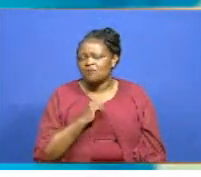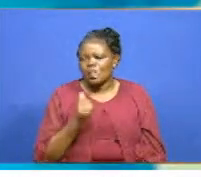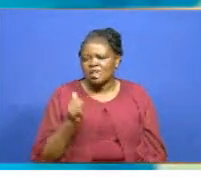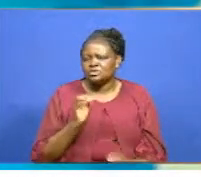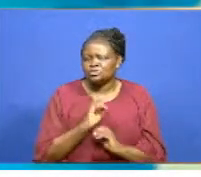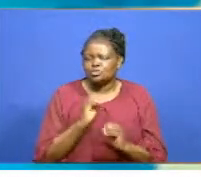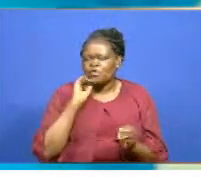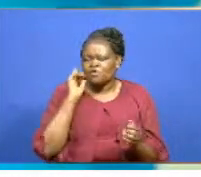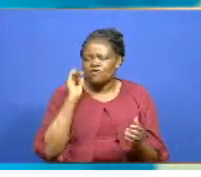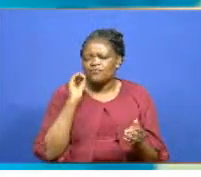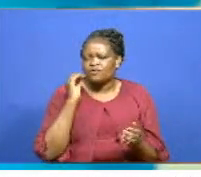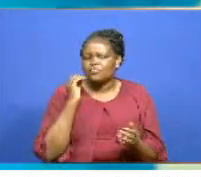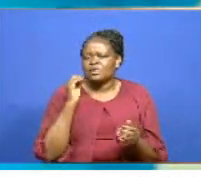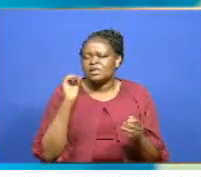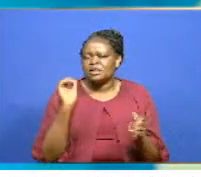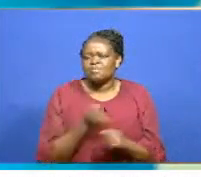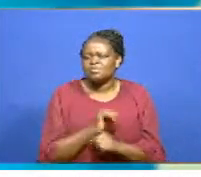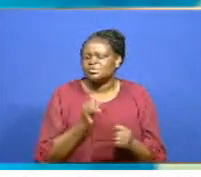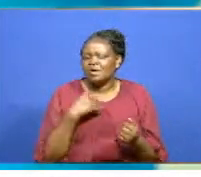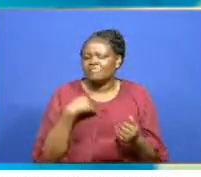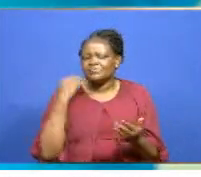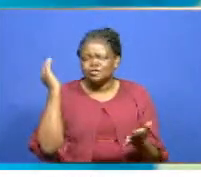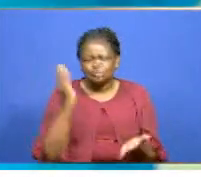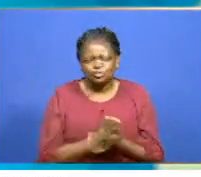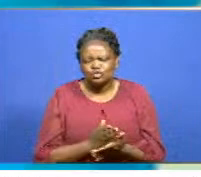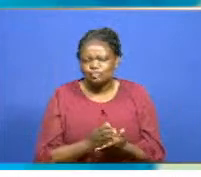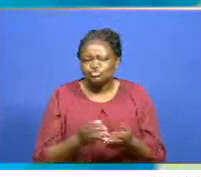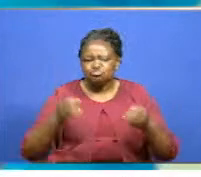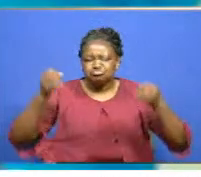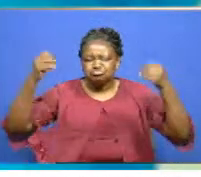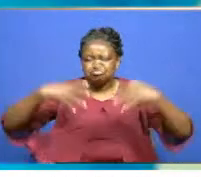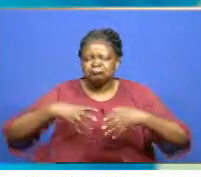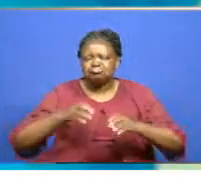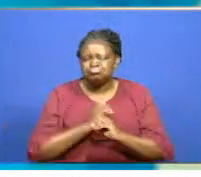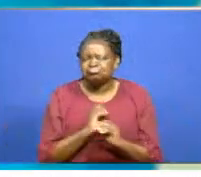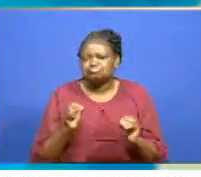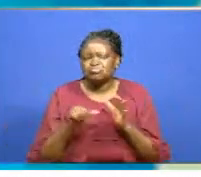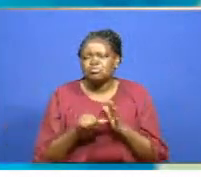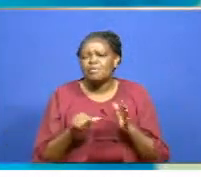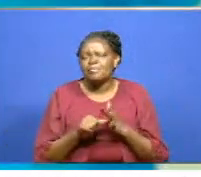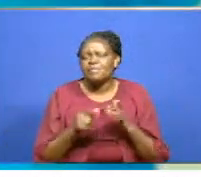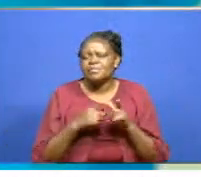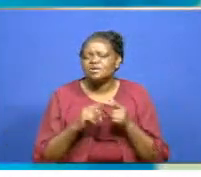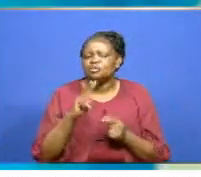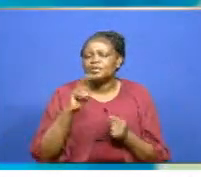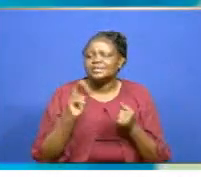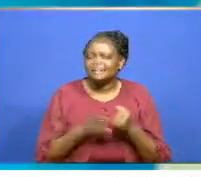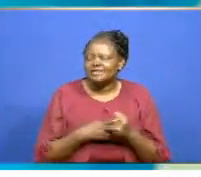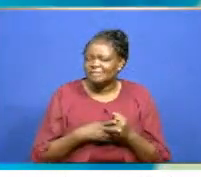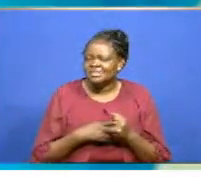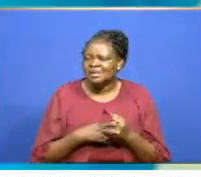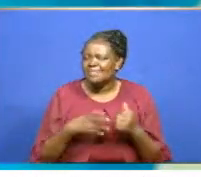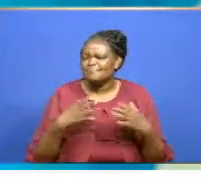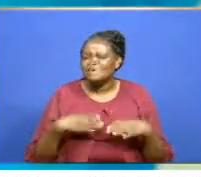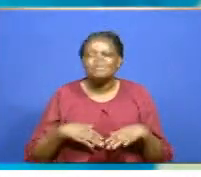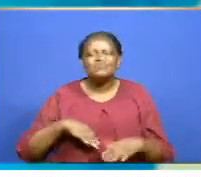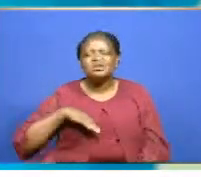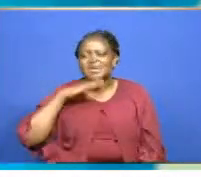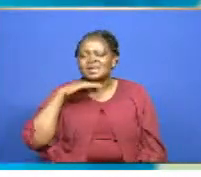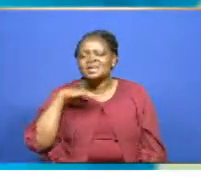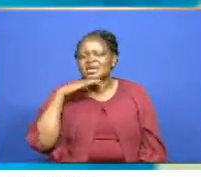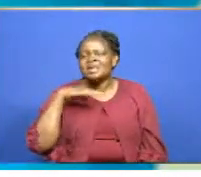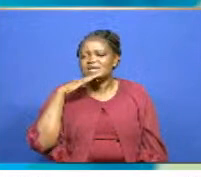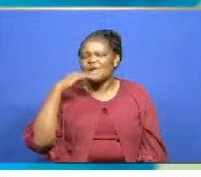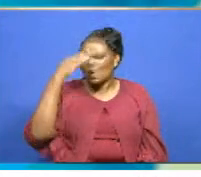uaminifu na ukweli na uwazi ilileta shida, na tumeona watu 2017 wakikufa kwa ajili ya